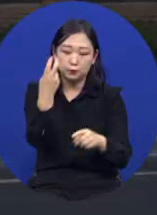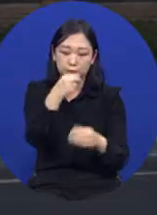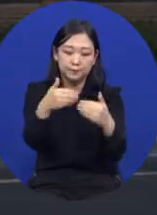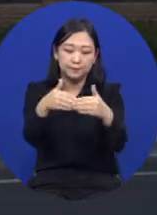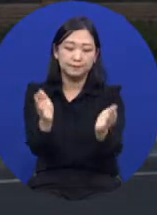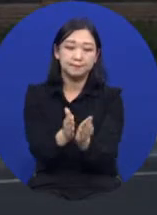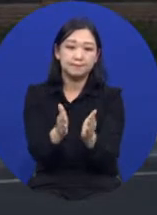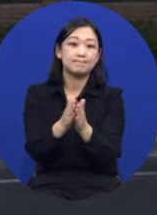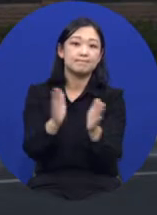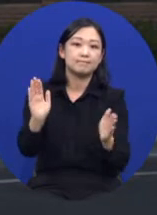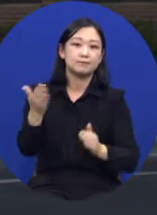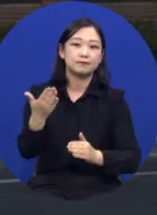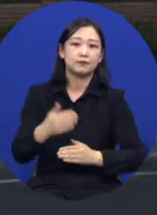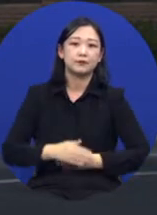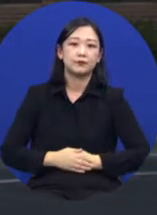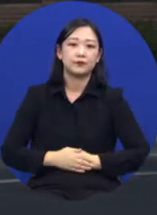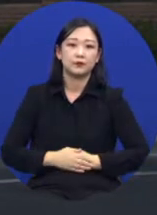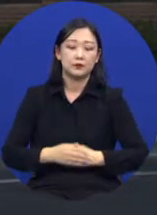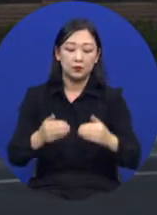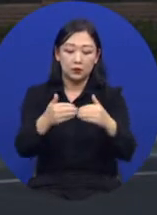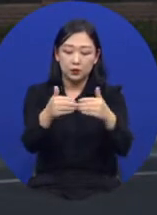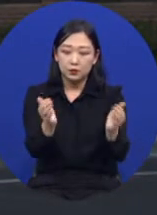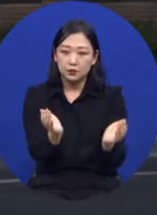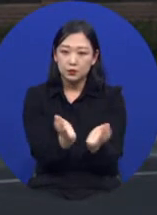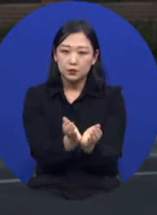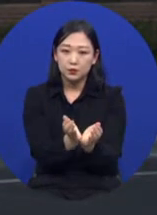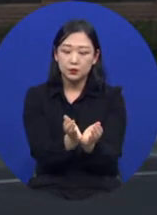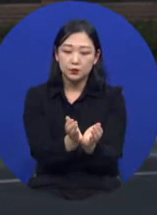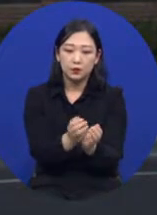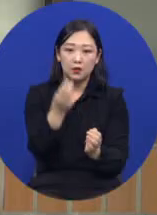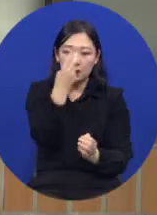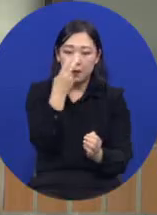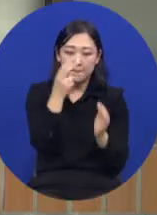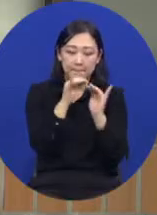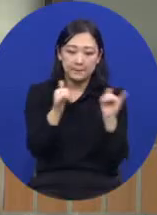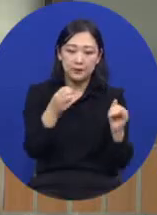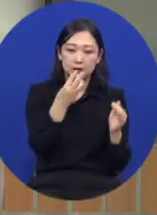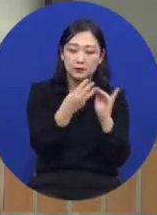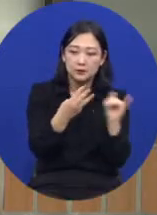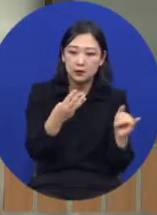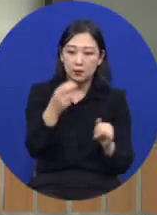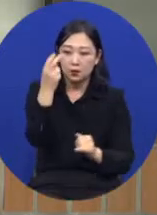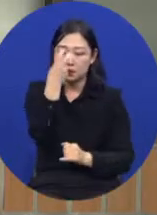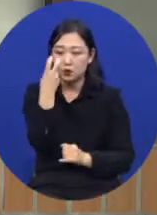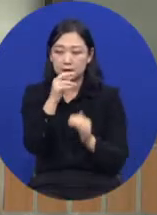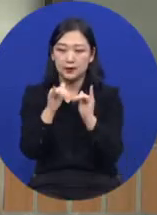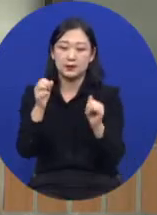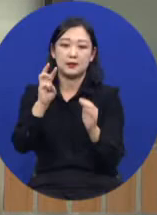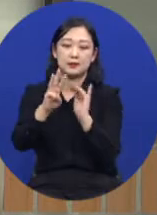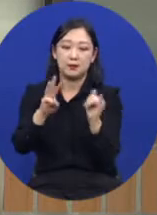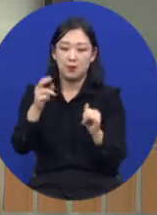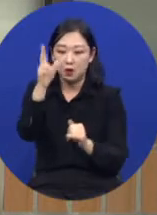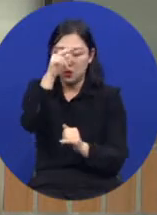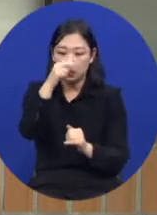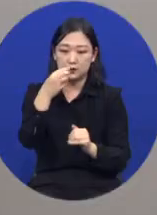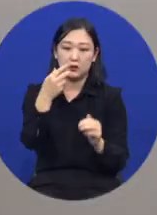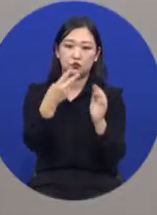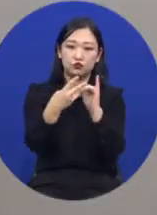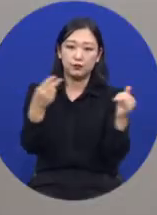출범했습니다. 수행단 구성 인원은 검사 3명과 수사 실무관 3명, 경찰 2명 등